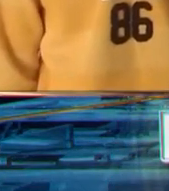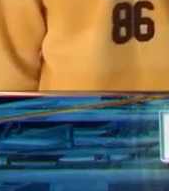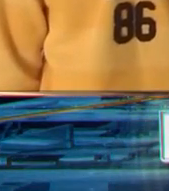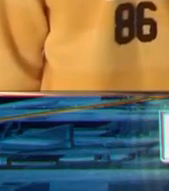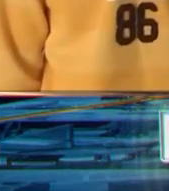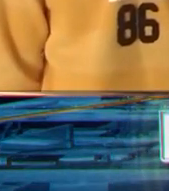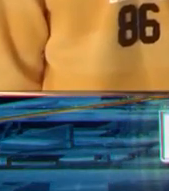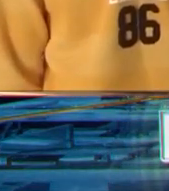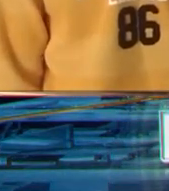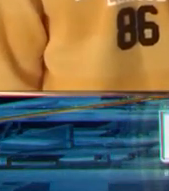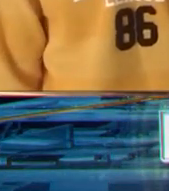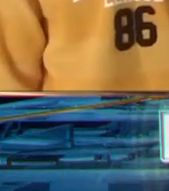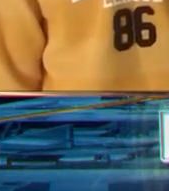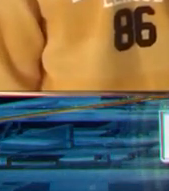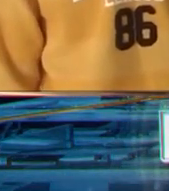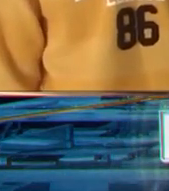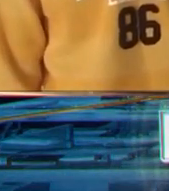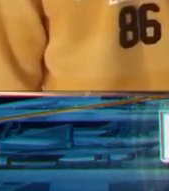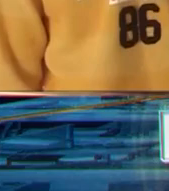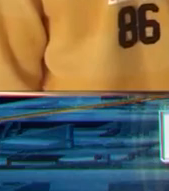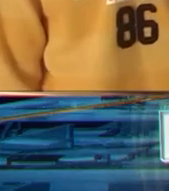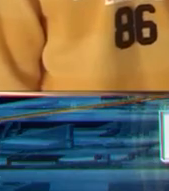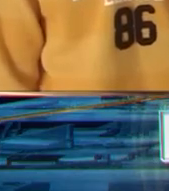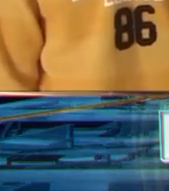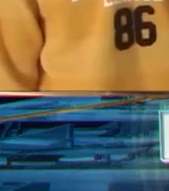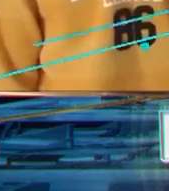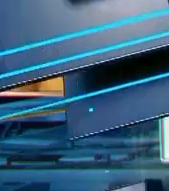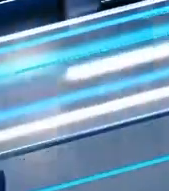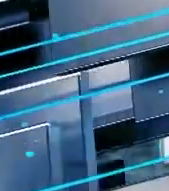ішімізді айтсақ толғанып, әйтер мана Аллаға шүкір деп отырмыз.